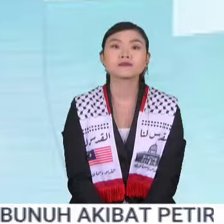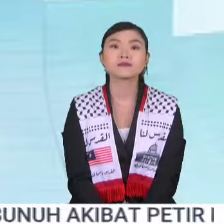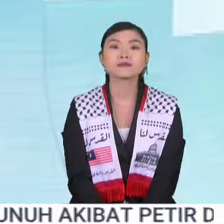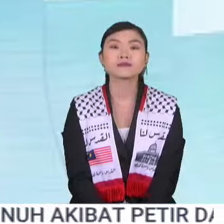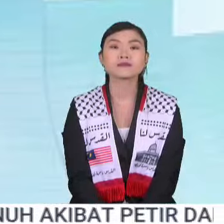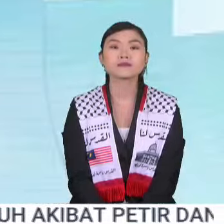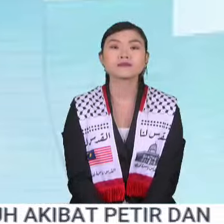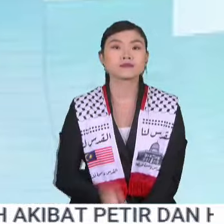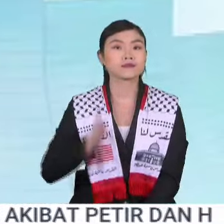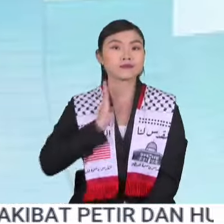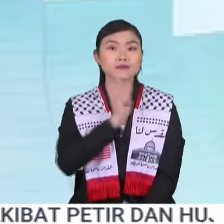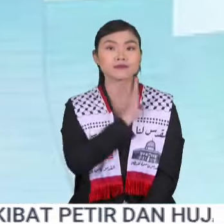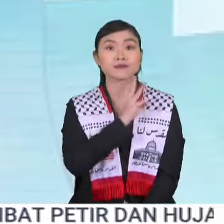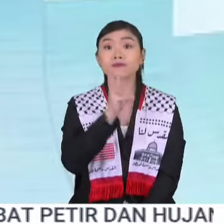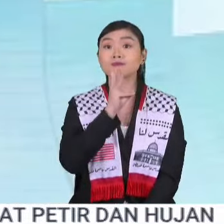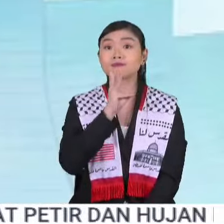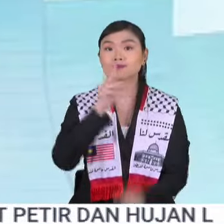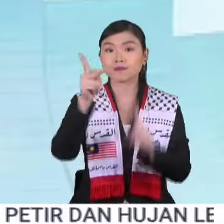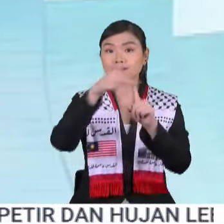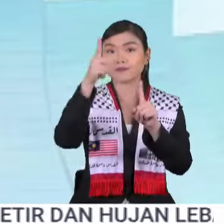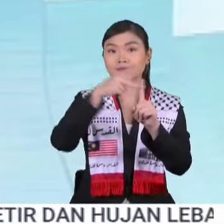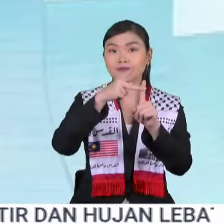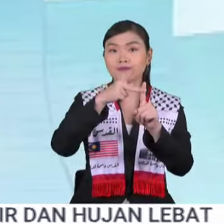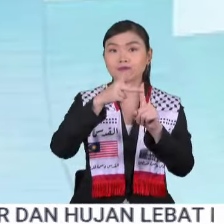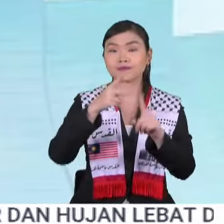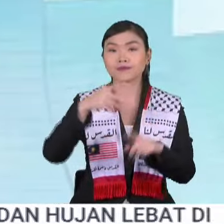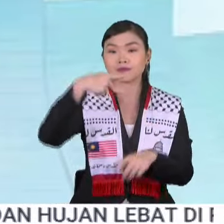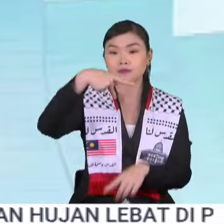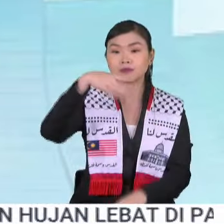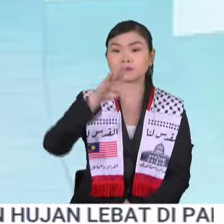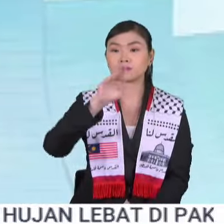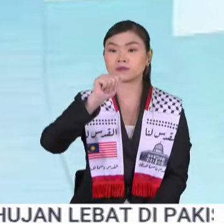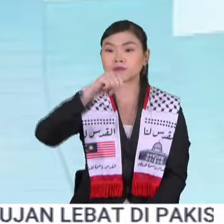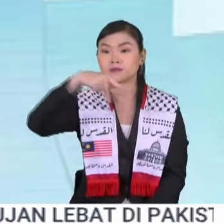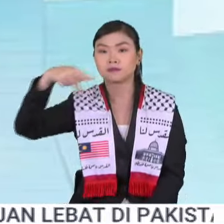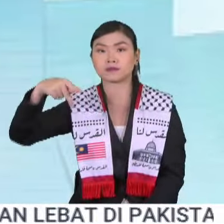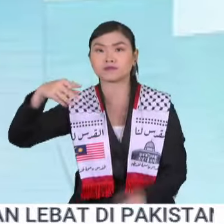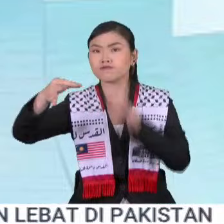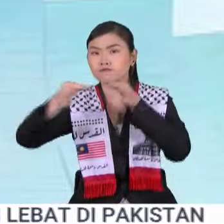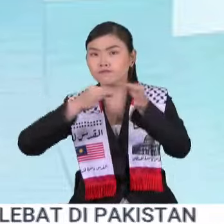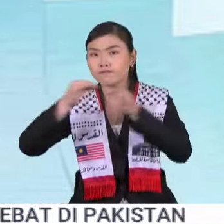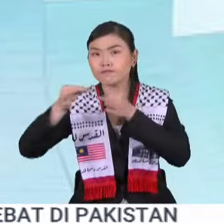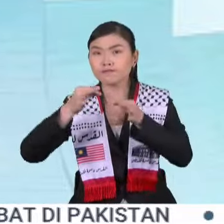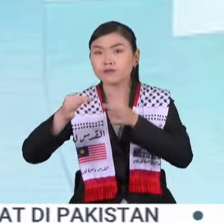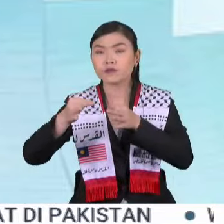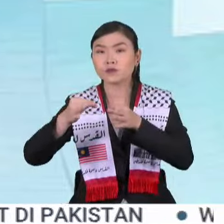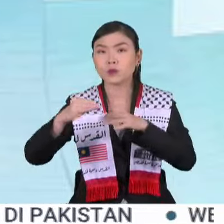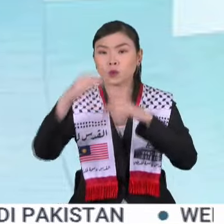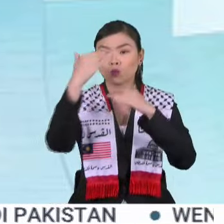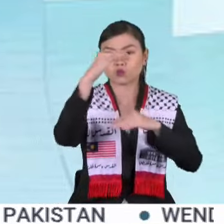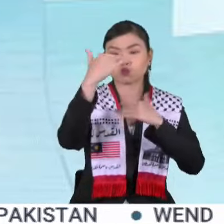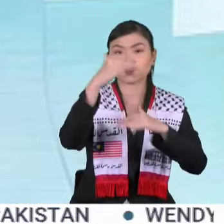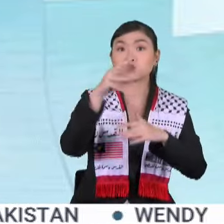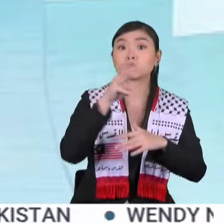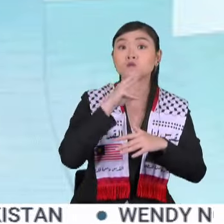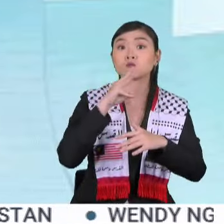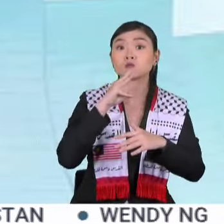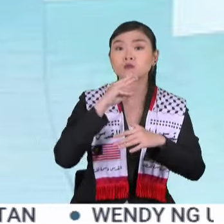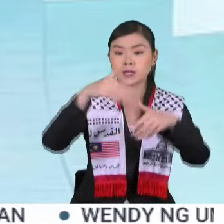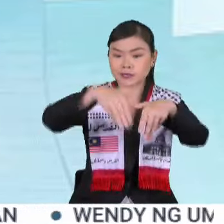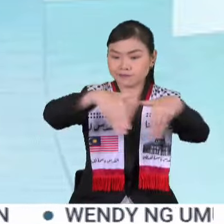perak perbadanan bekalan air Pulau Pinang pbaa menjelaskan kapasiti efektif empangan air